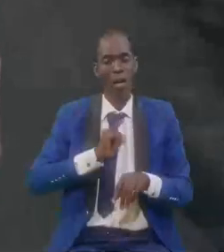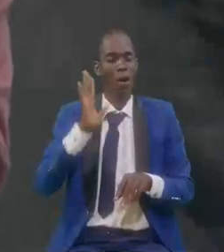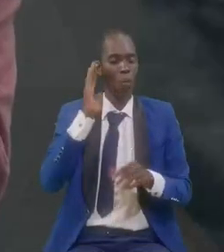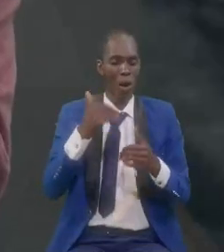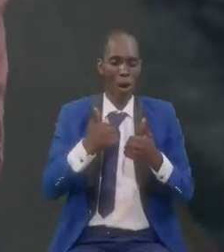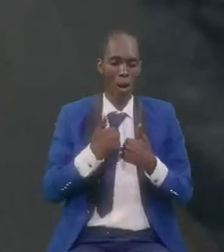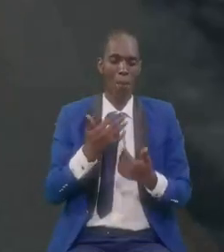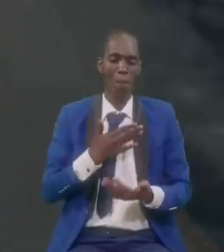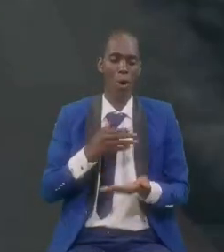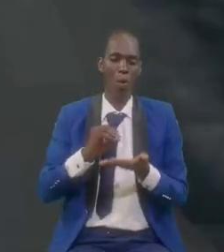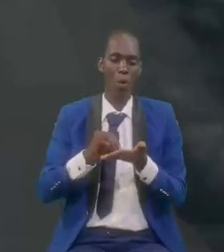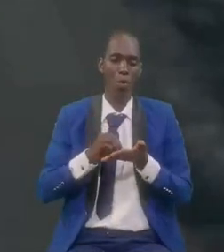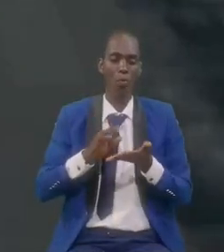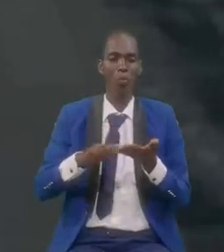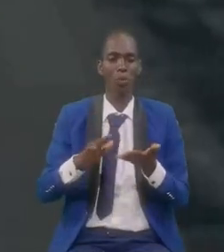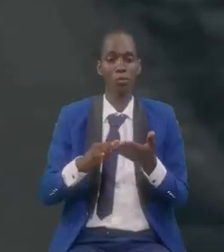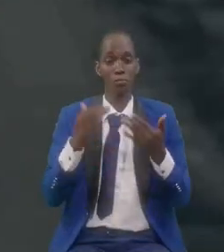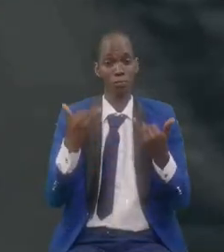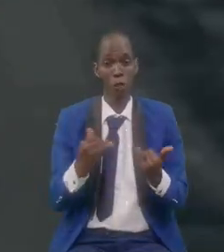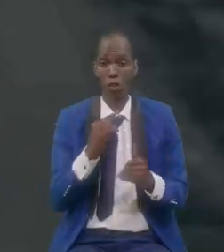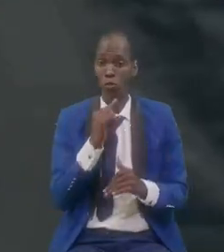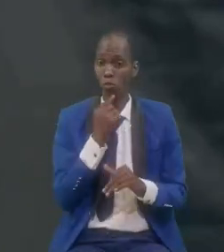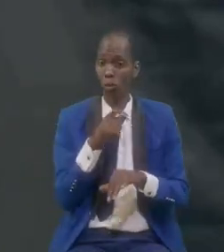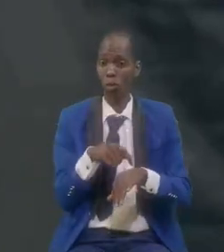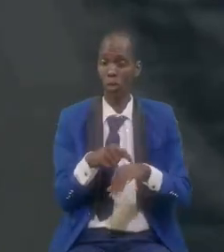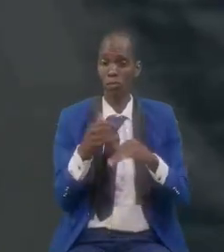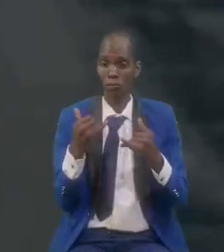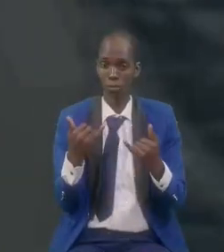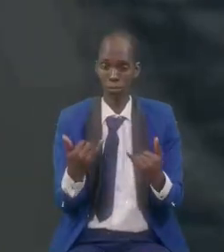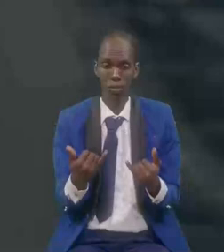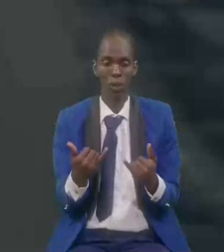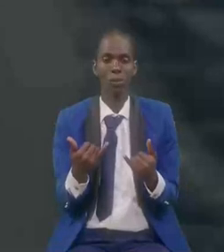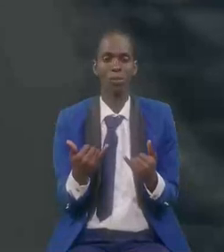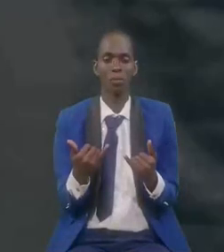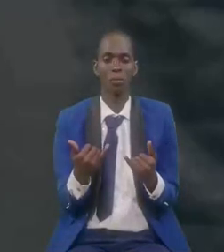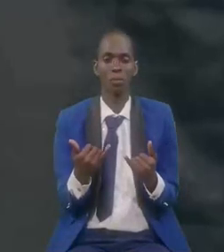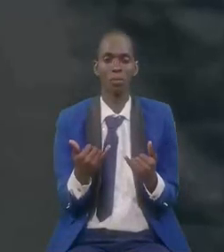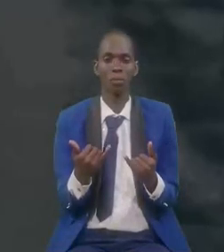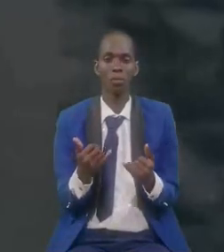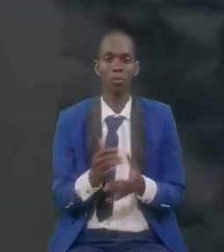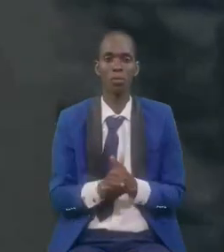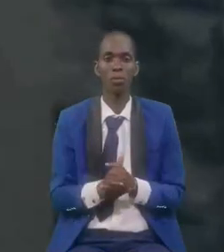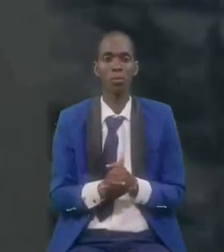baissée, les yeux fermés. La tête baissée, les yeux fermés.